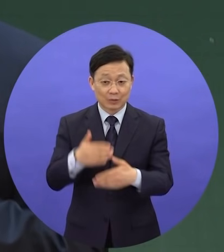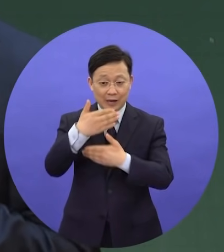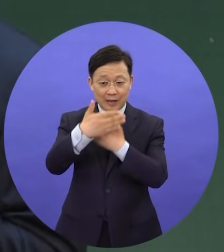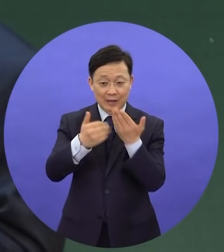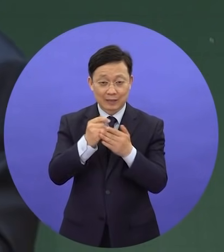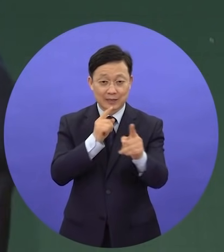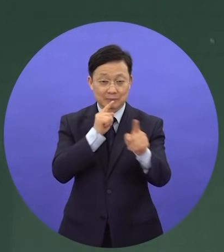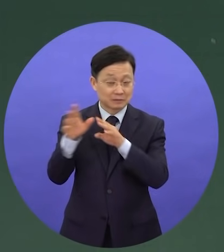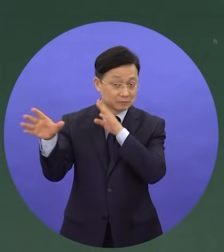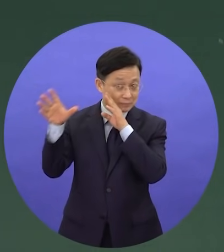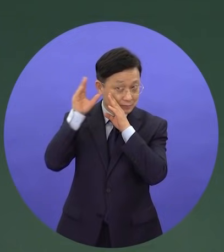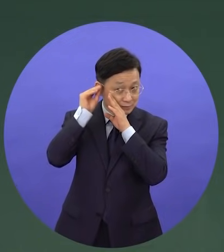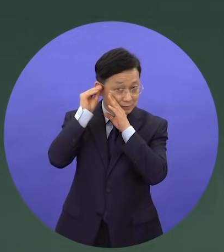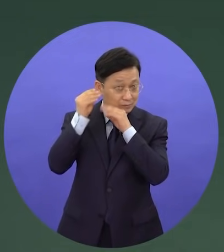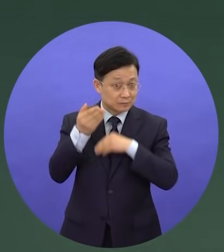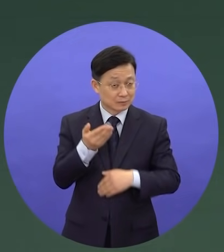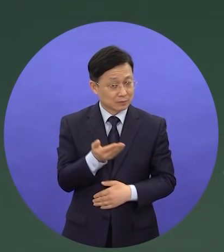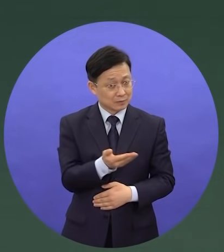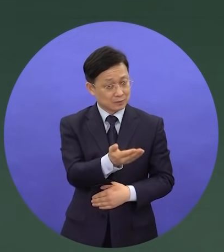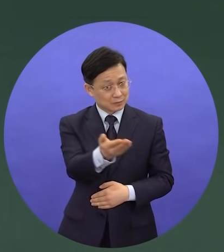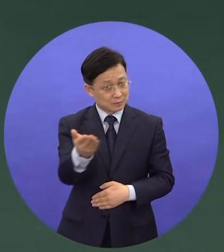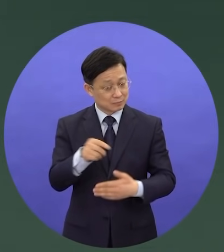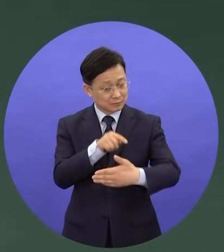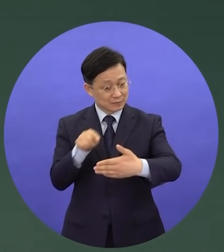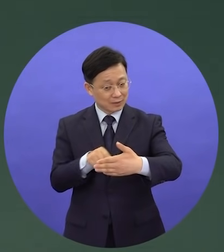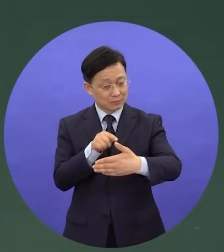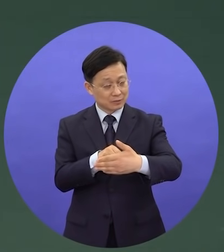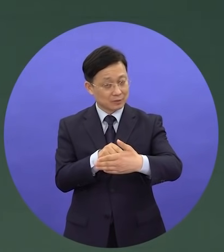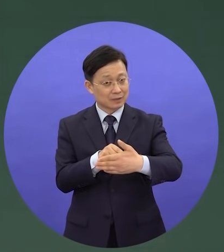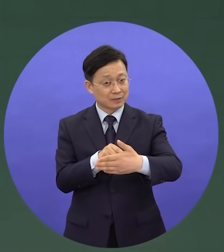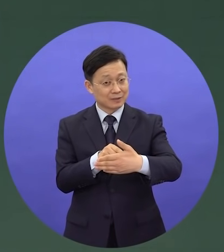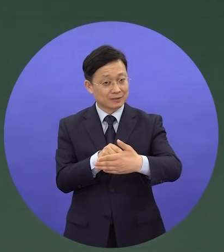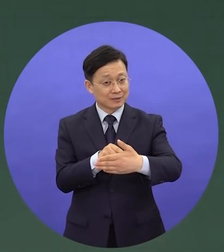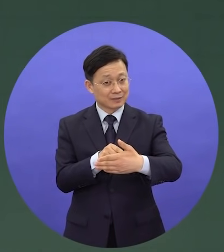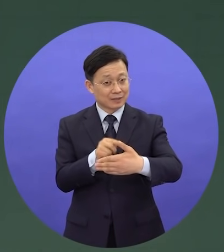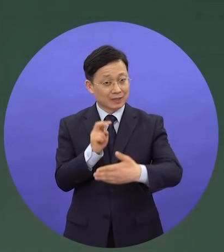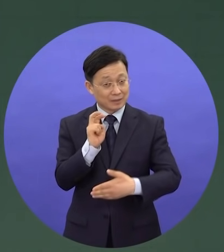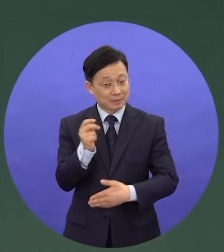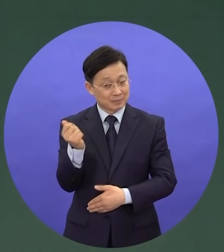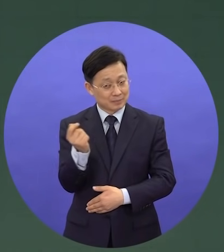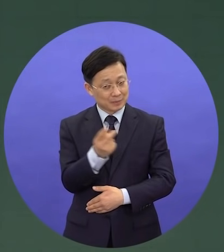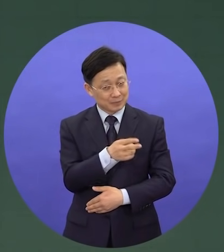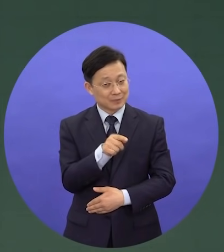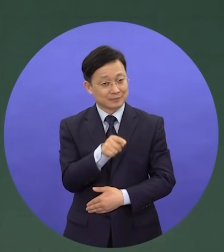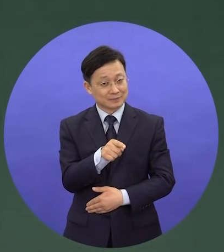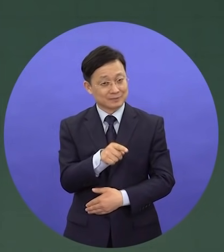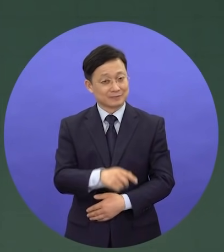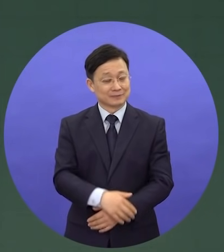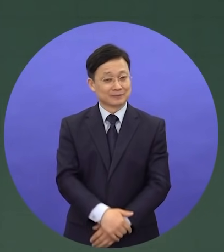중에는 이런 분들도 있을 겁니다. And among those listening to the message today, there might be some like this.